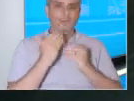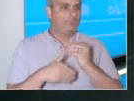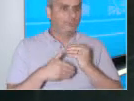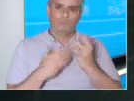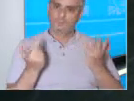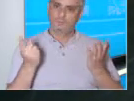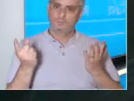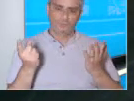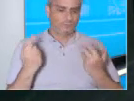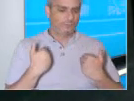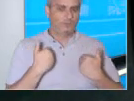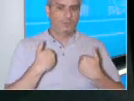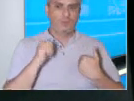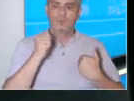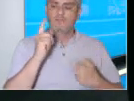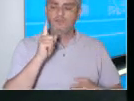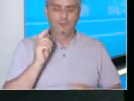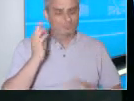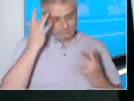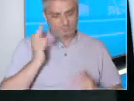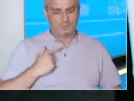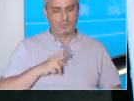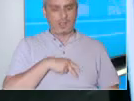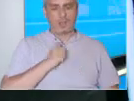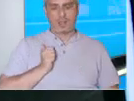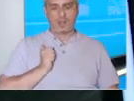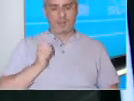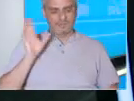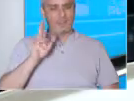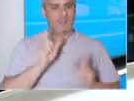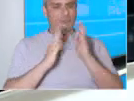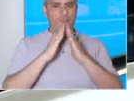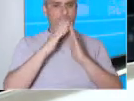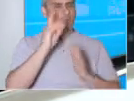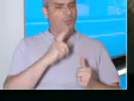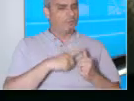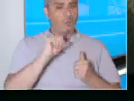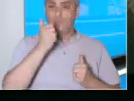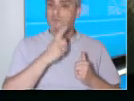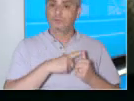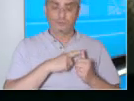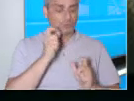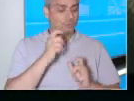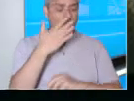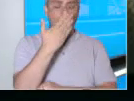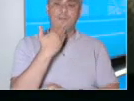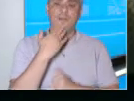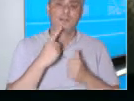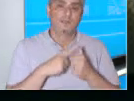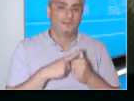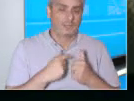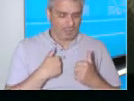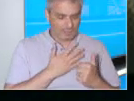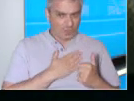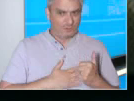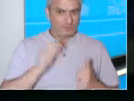דבר המחויבות שלי קודם כל לחיילי צה"ל, לתושבי הדרום, קודם כל, סליחה שנייה, קודם כל לתושבי מדינת ישראל. אני